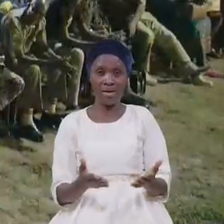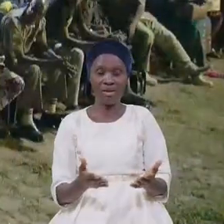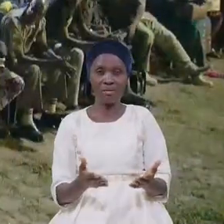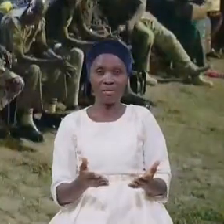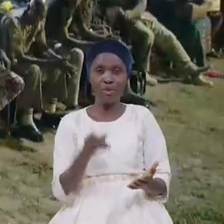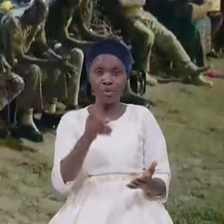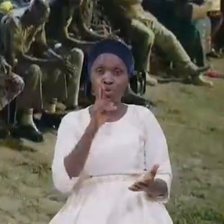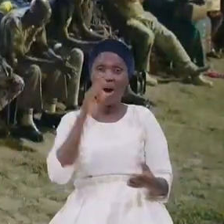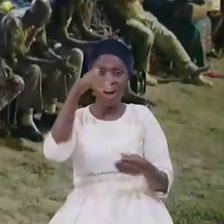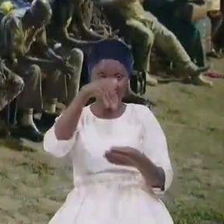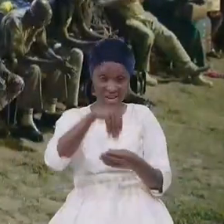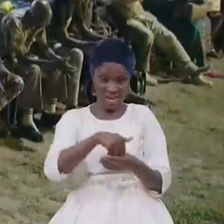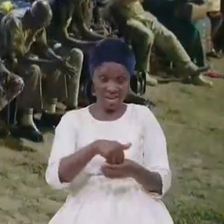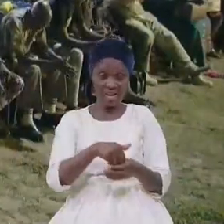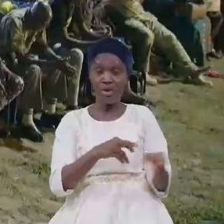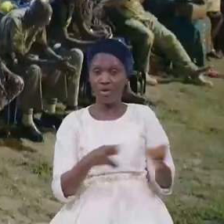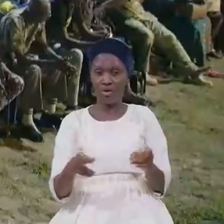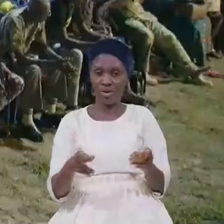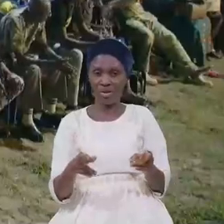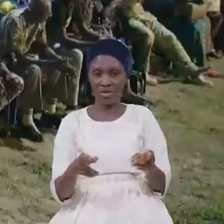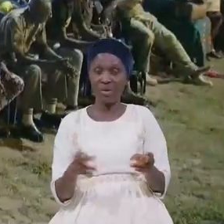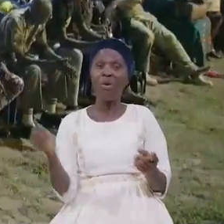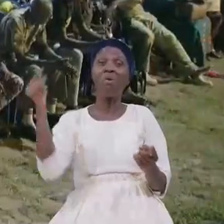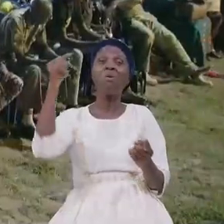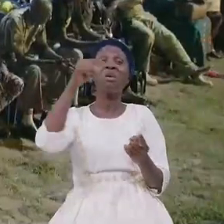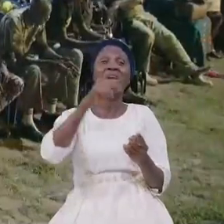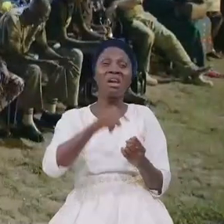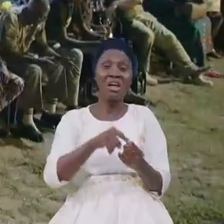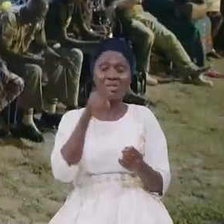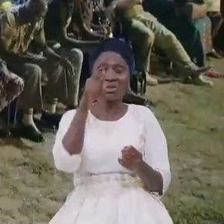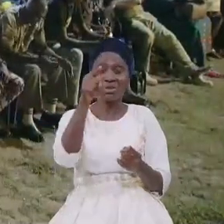Vous êtes au-dedans, à moins que vous vous excluez.